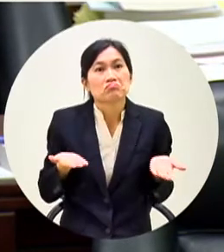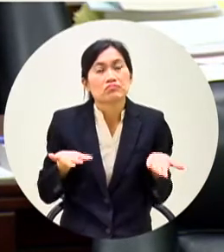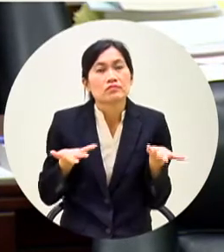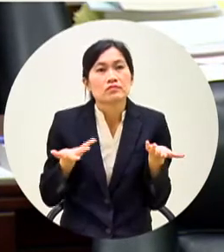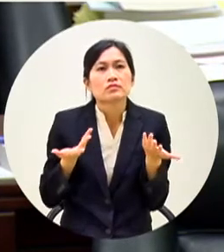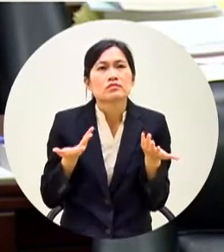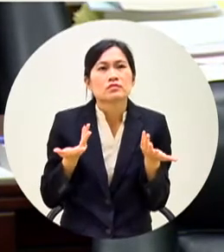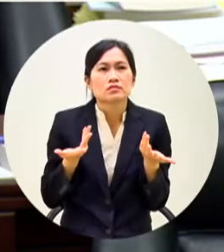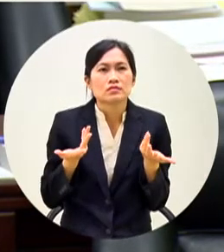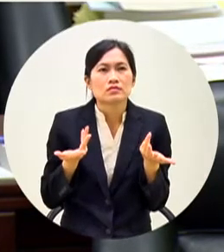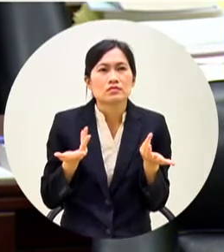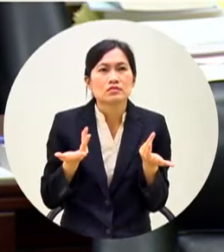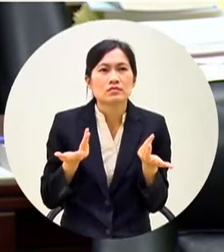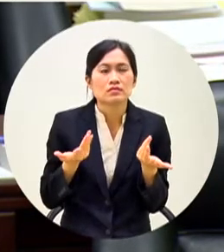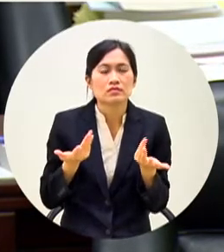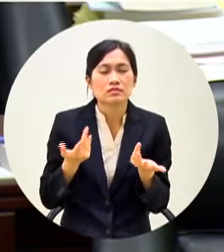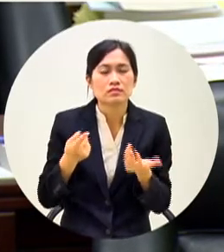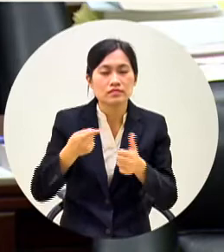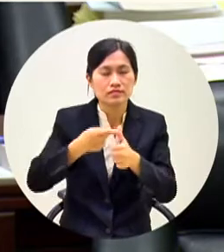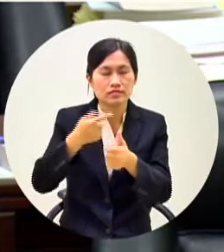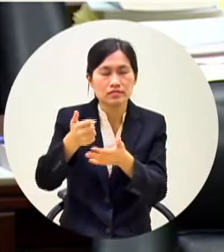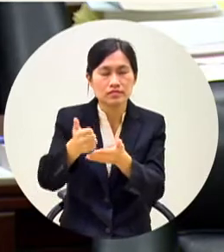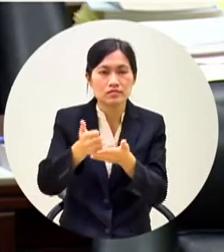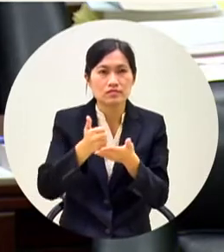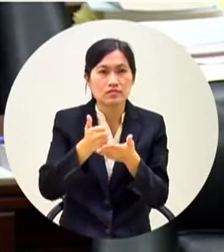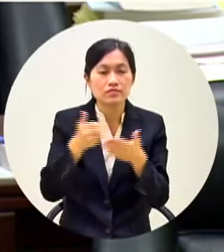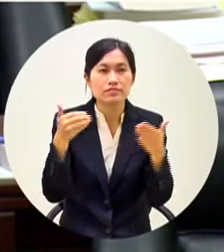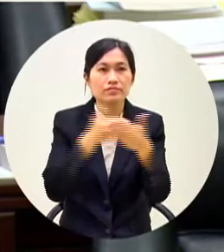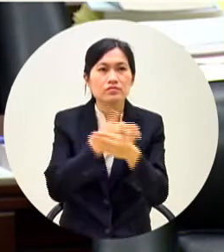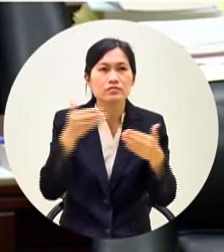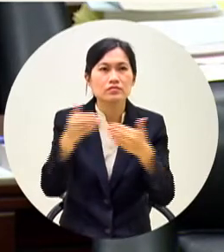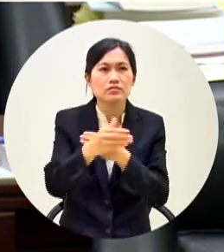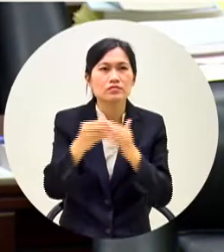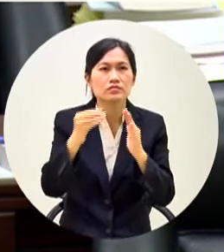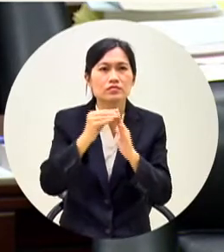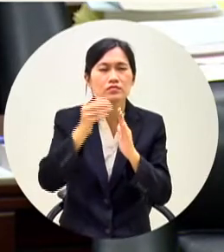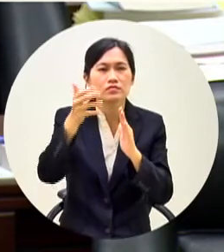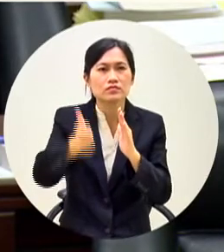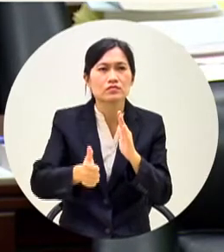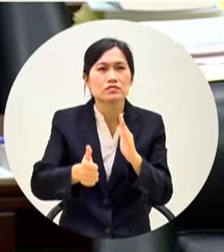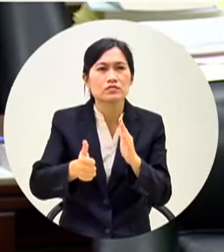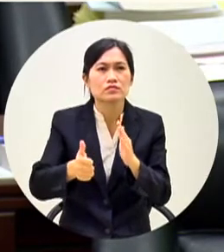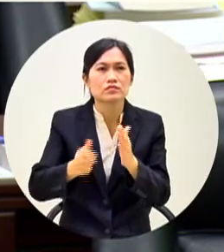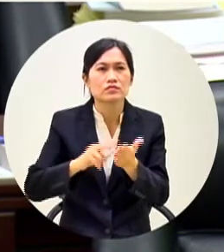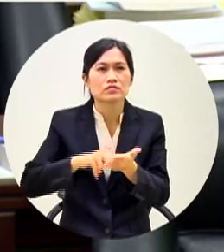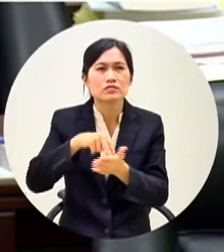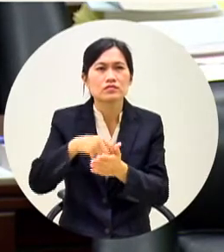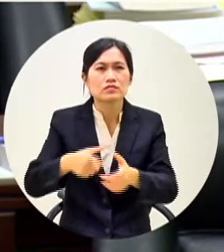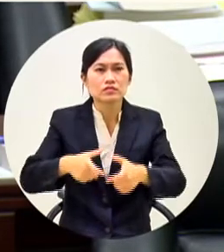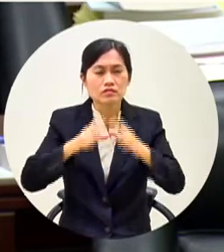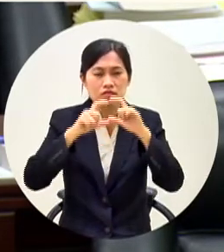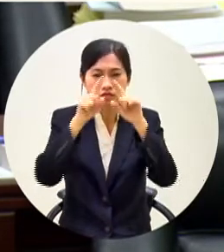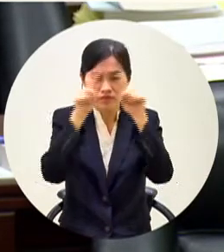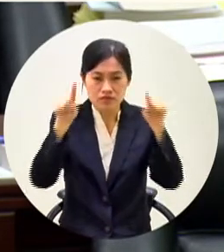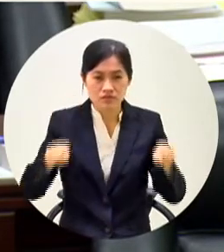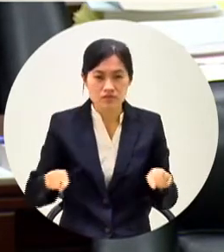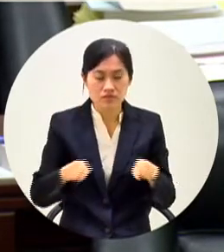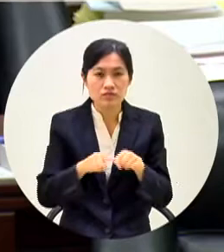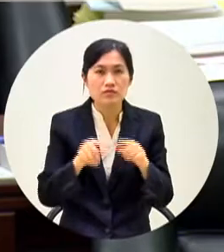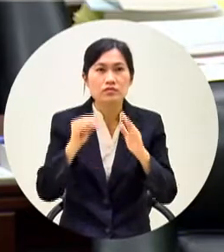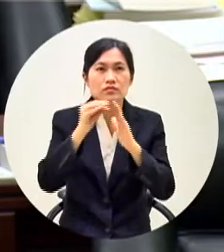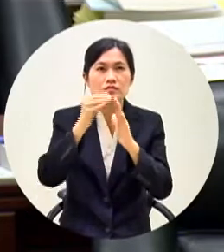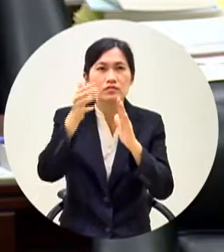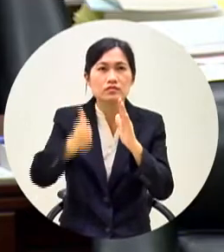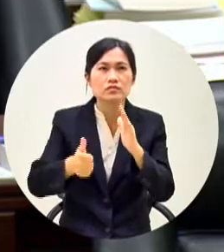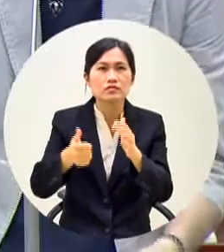吼、哦，啊，要安怎落？我请安交通局长哦，啊，起来回答一下。 张局长，请答复。 好，谢